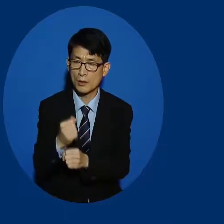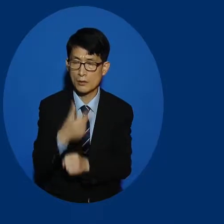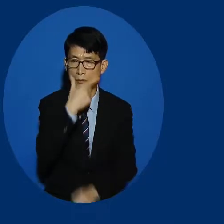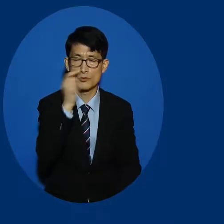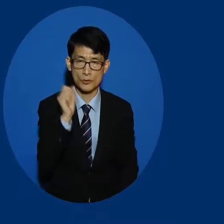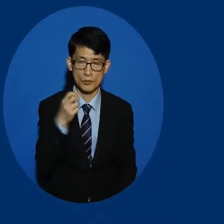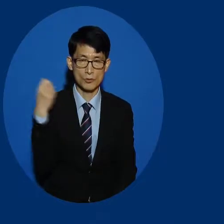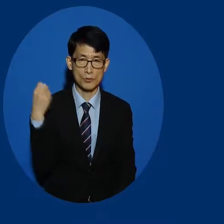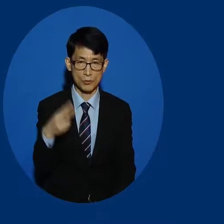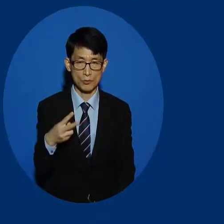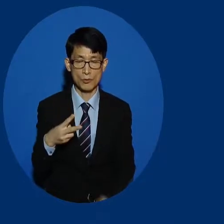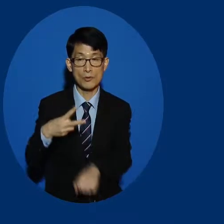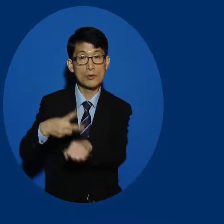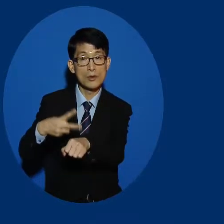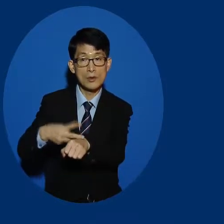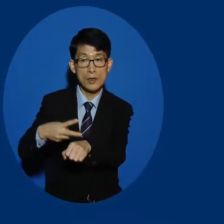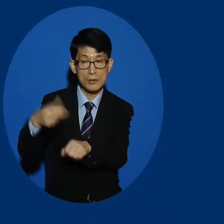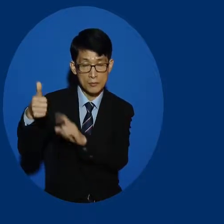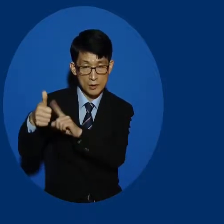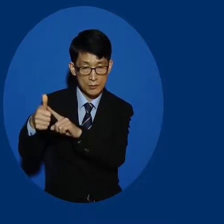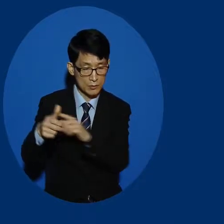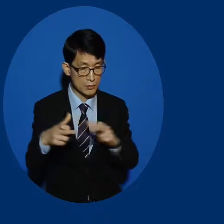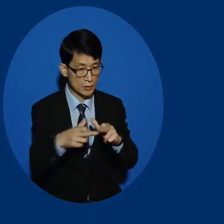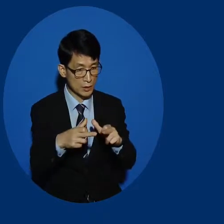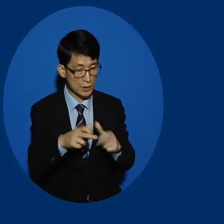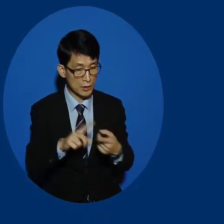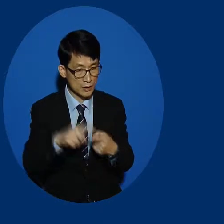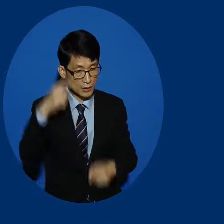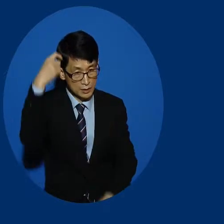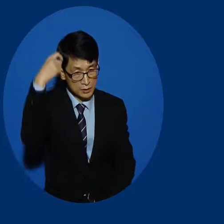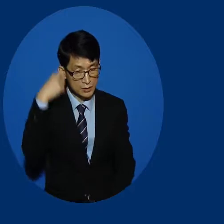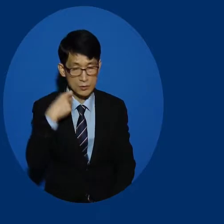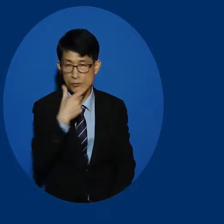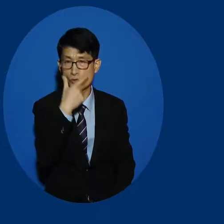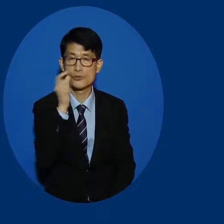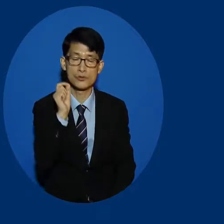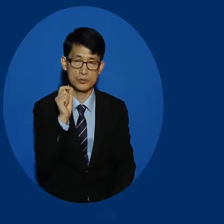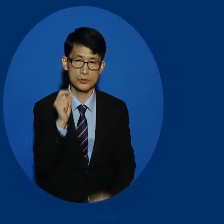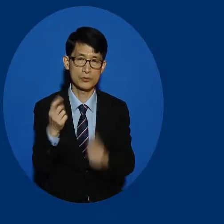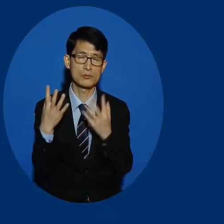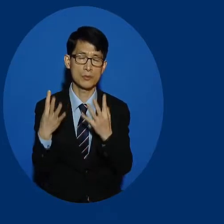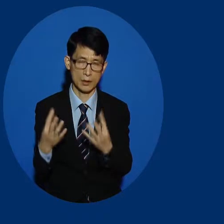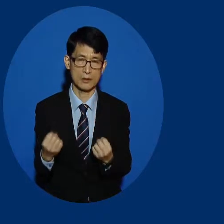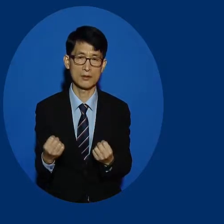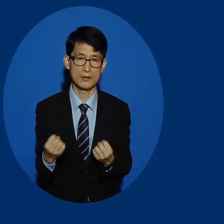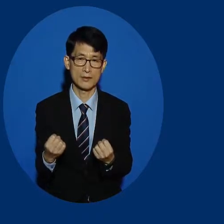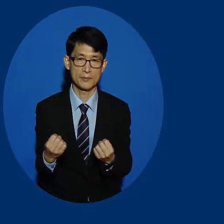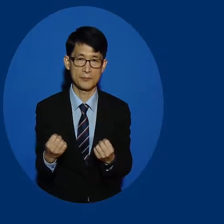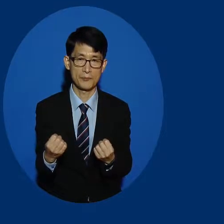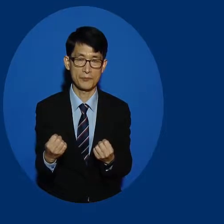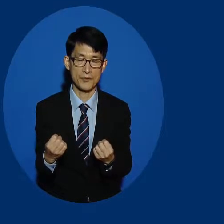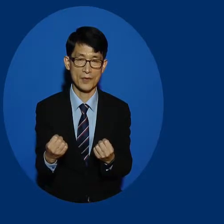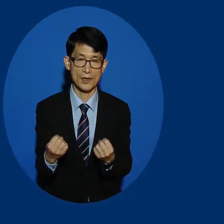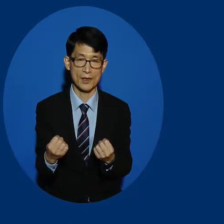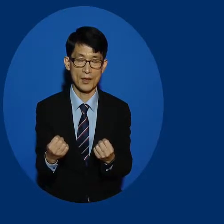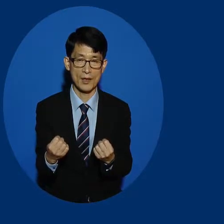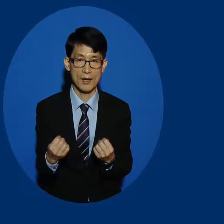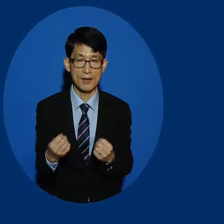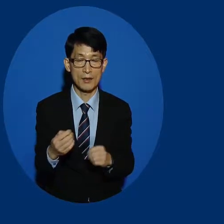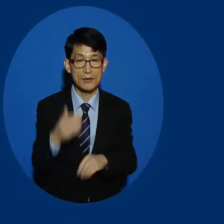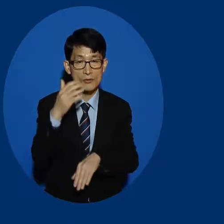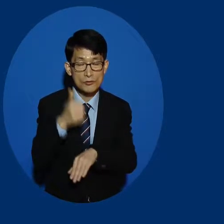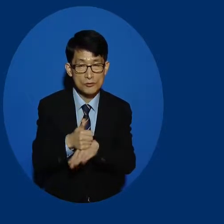장애인에 대한 어떤 기본적인 이해들도 부족한 게 사실이죠. 그러다 보니 우리나라